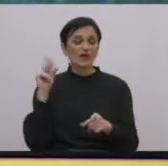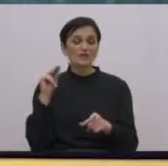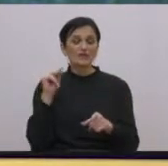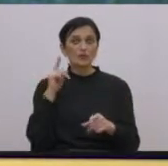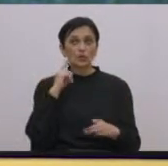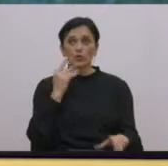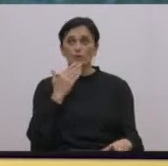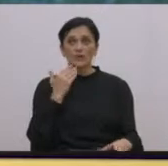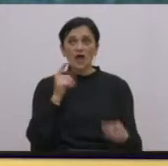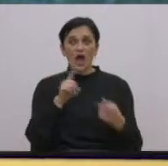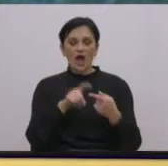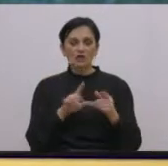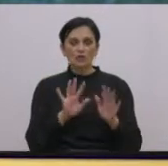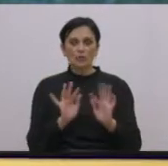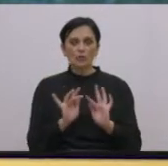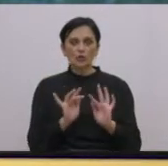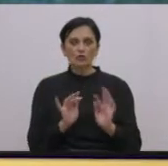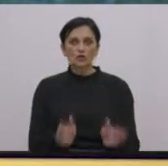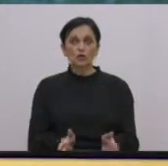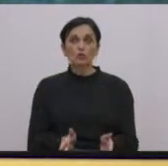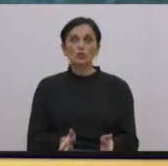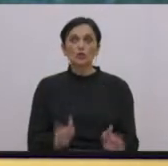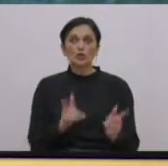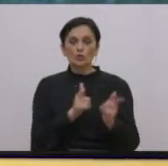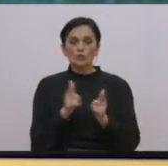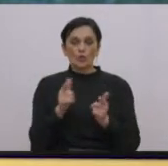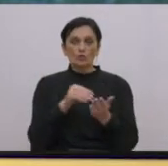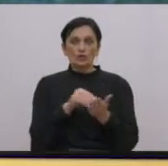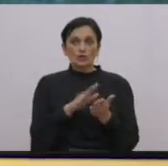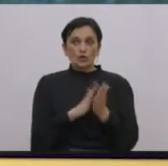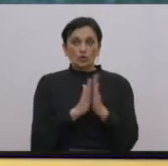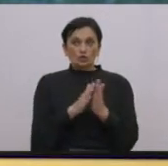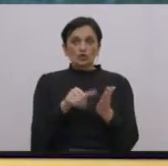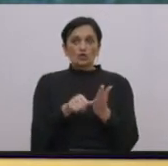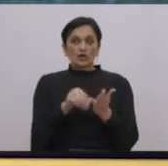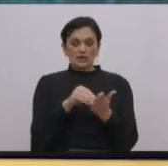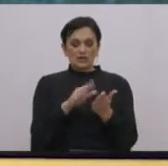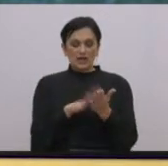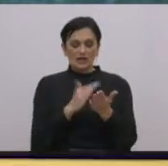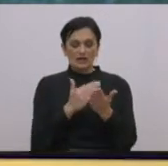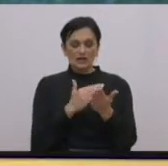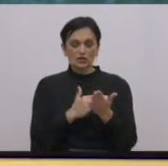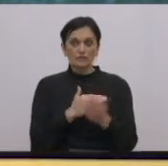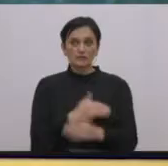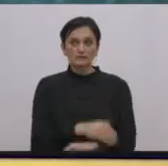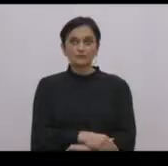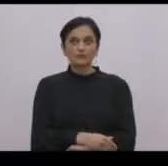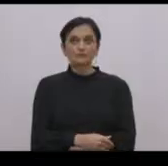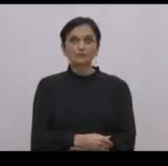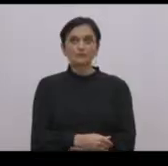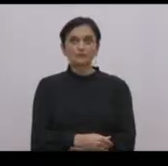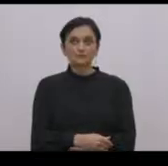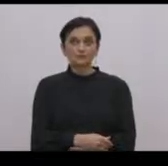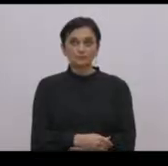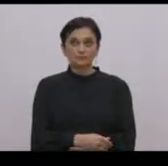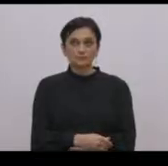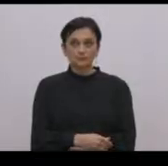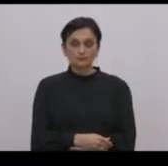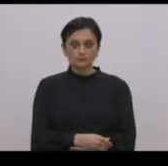რომ ანუ არ შეეხება პროცედურას. Მოემზადოთ რეგისტრაციისთვის, ხო ჩართოთ რეგისტრაციის რეჟიმი.